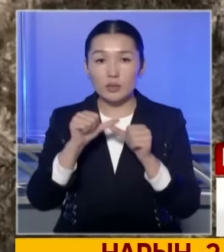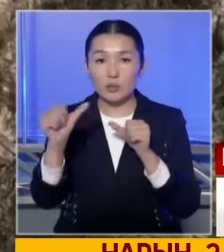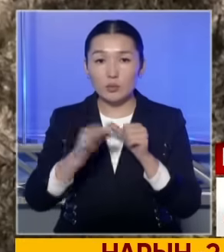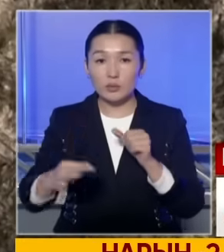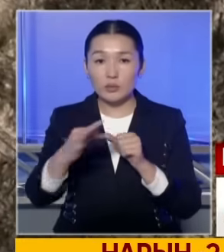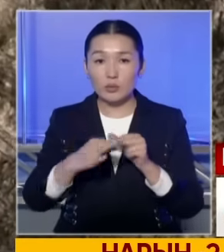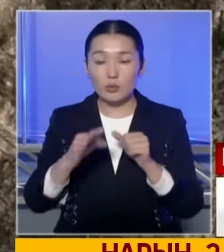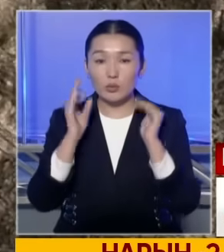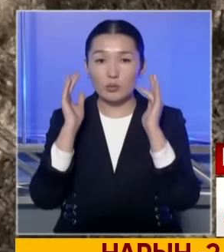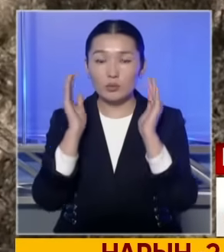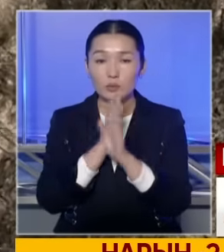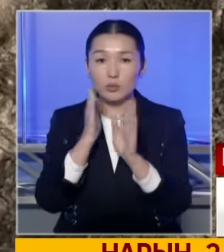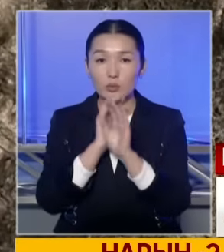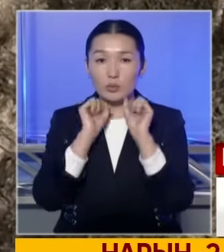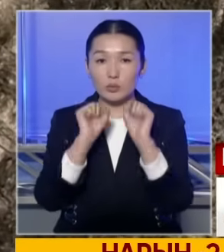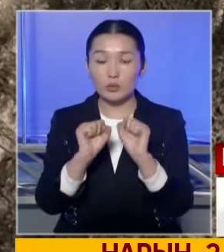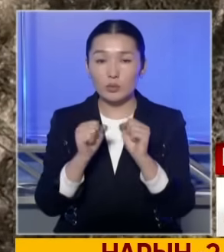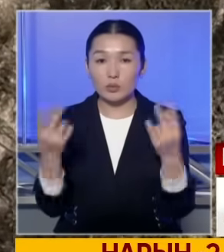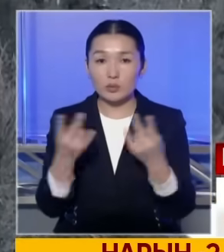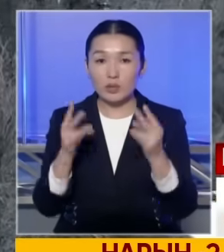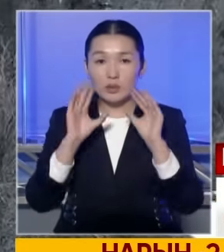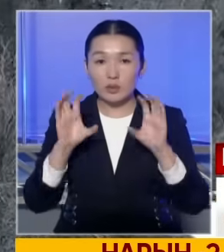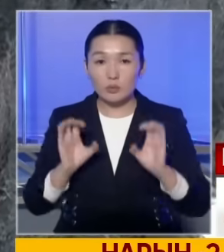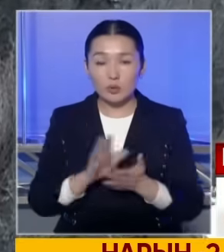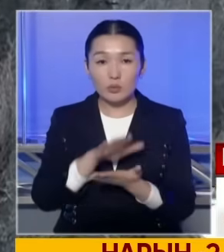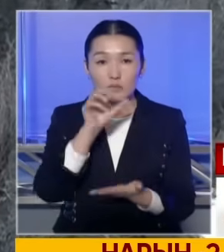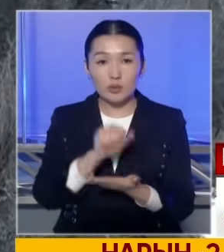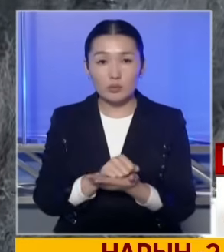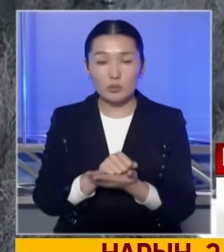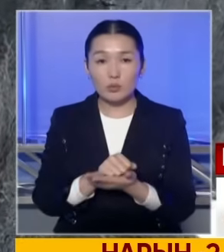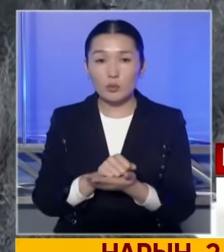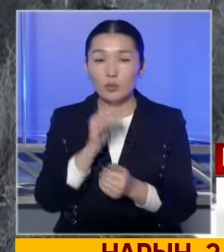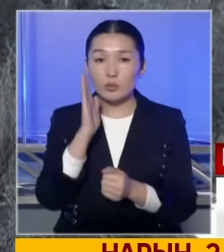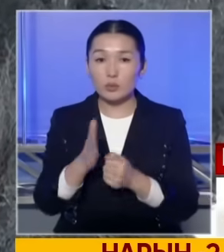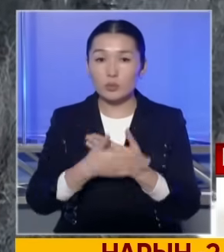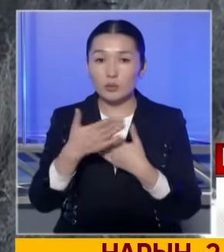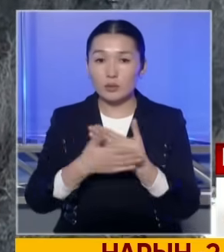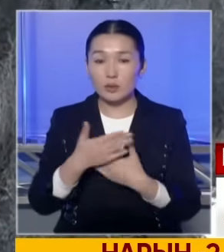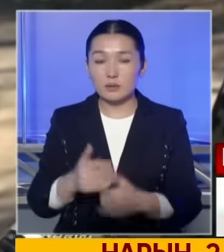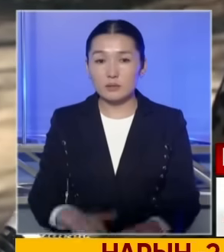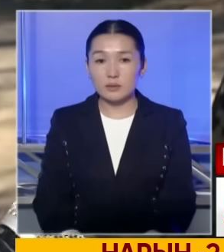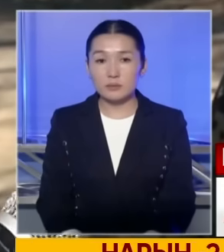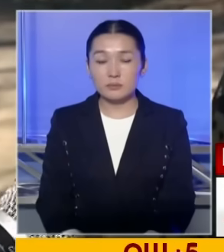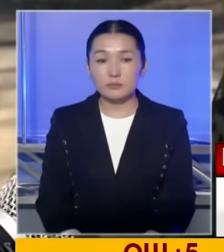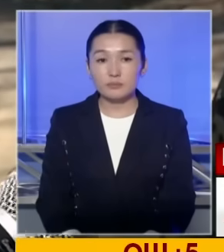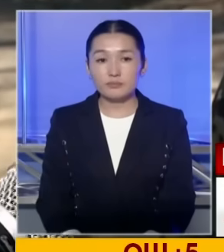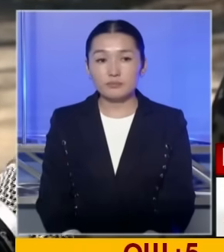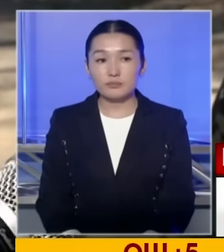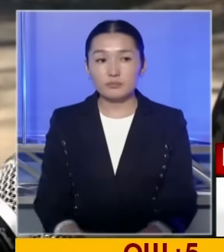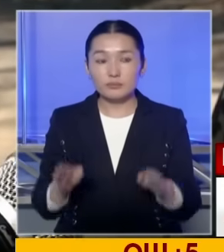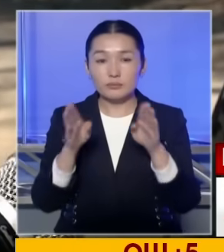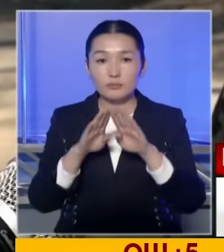аймактарда жаратылышты коргоо аракети күч. Мыйзам бузуу катталган учурда тиешелүү өлчөмдө айыппул салынат. Балатты